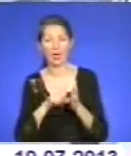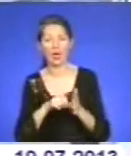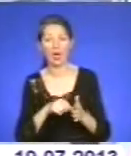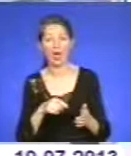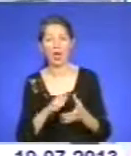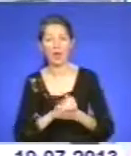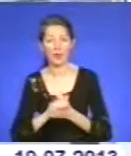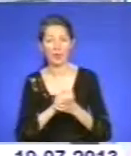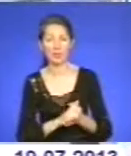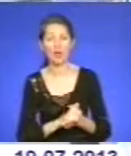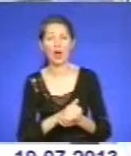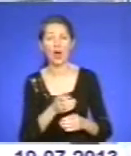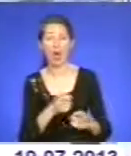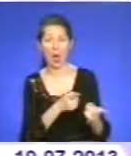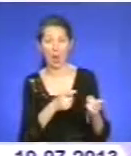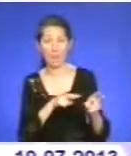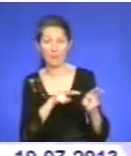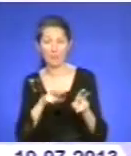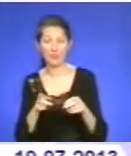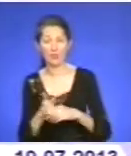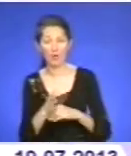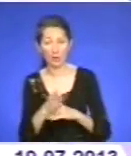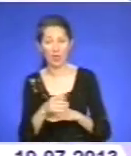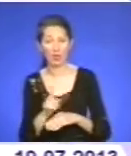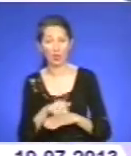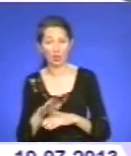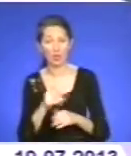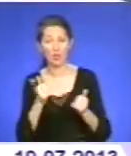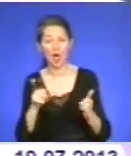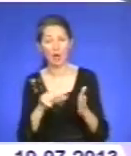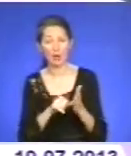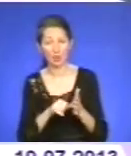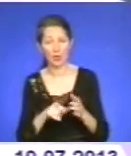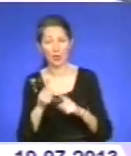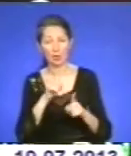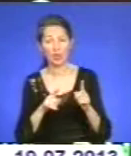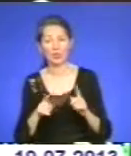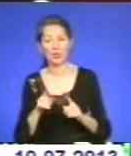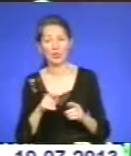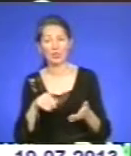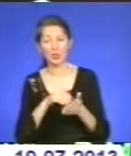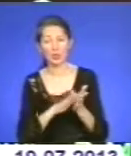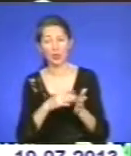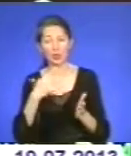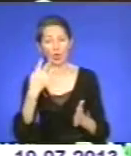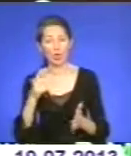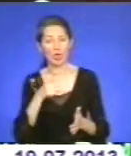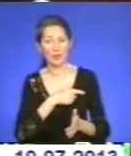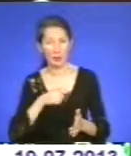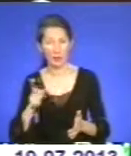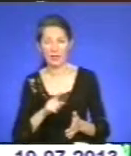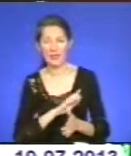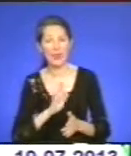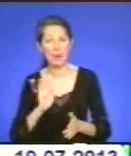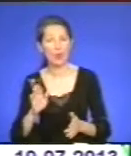рибалок Тернопільщини. Для участі у пленарному засіданні сесії обласної ради зареєструвалося 44 депутати. Серед них не було жодного